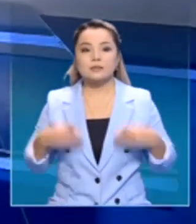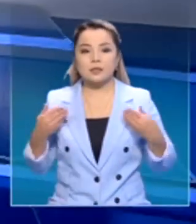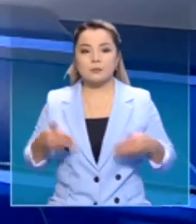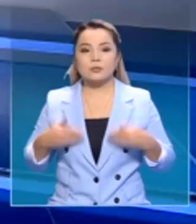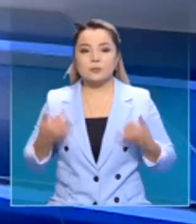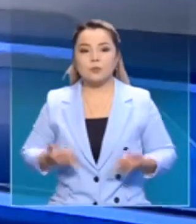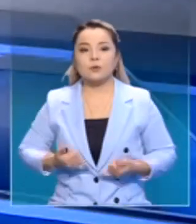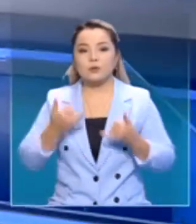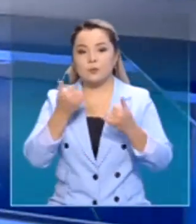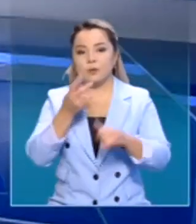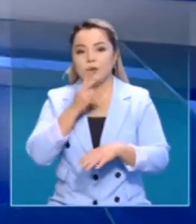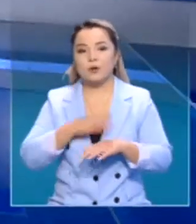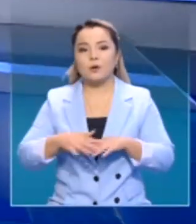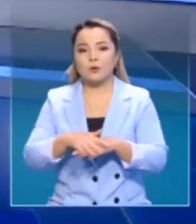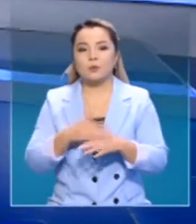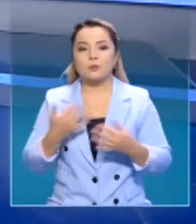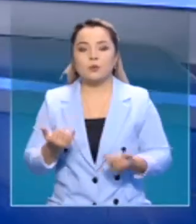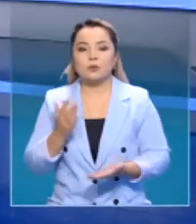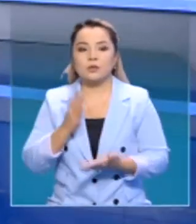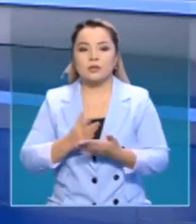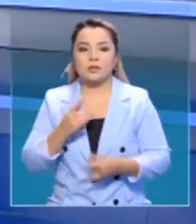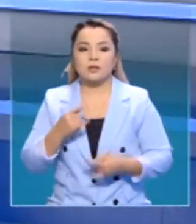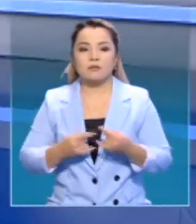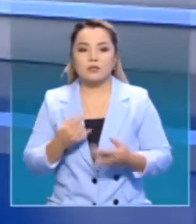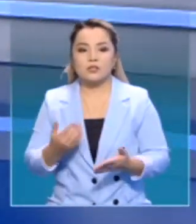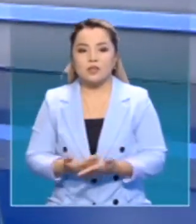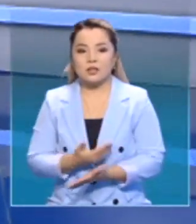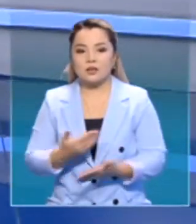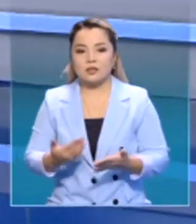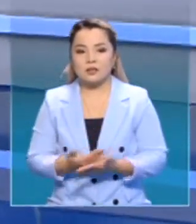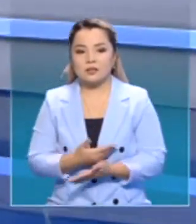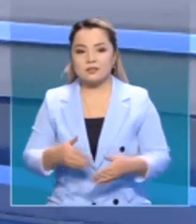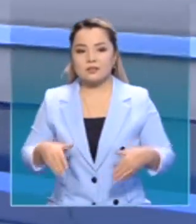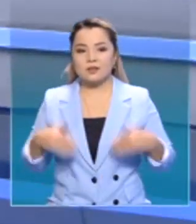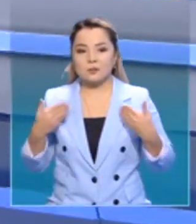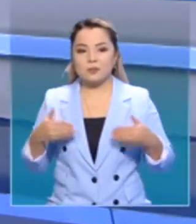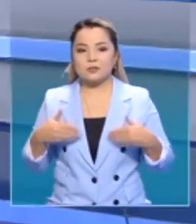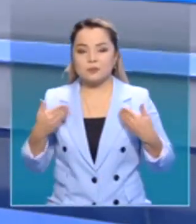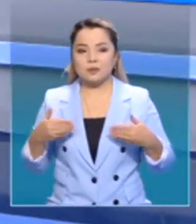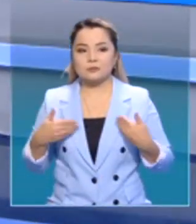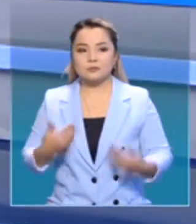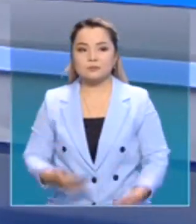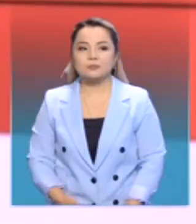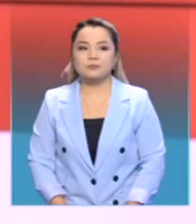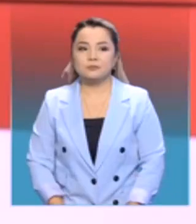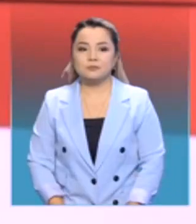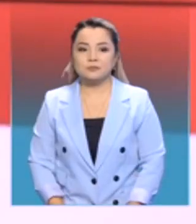Assalamu alaikum, hurmetli körmen. Ұлт арнасының эфирінде ақпарат студияда Дархан Рахымжан сурд аудармада Шырын Жанғабыл.